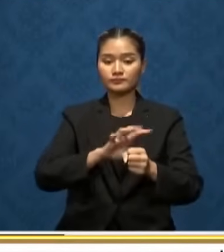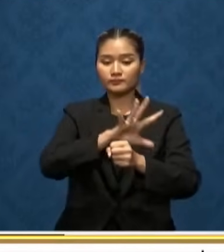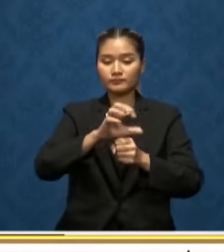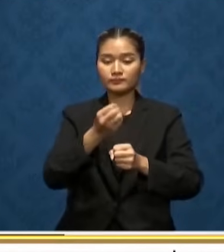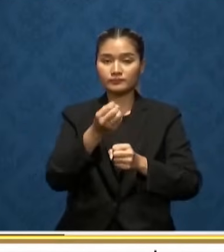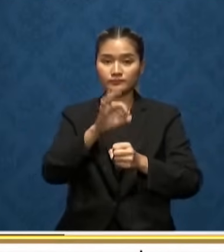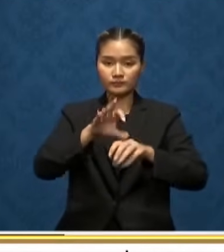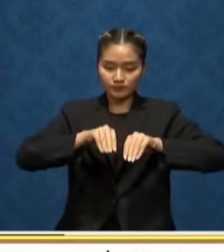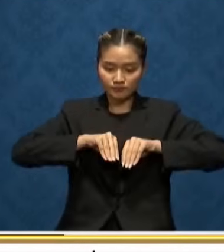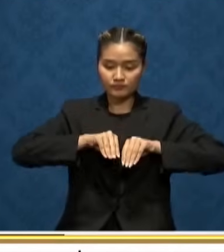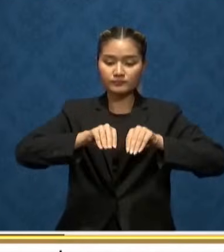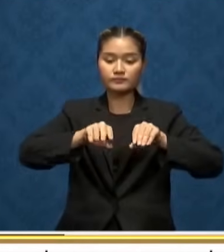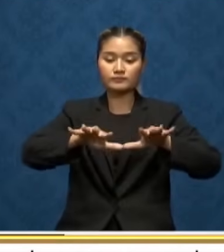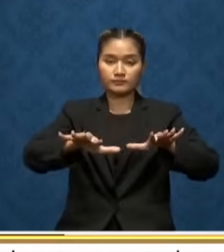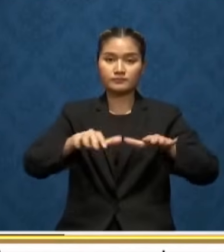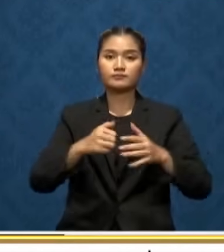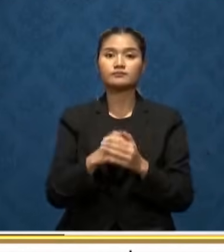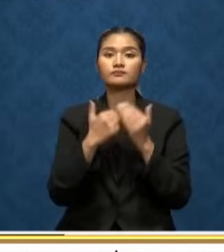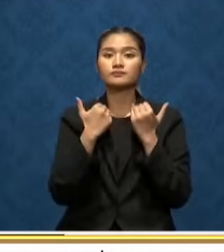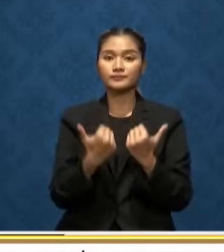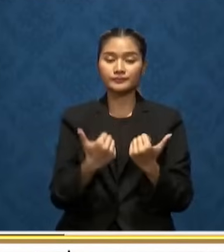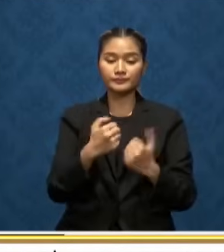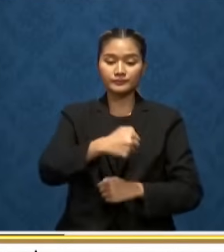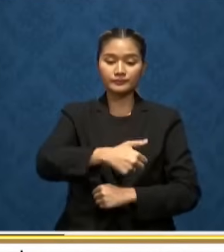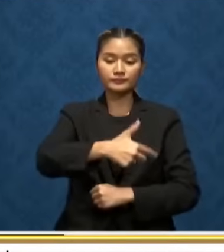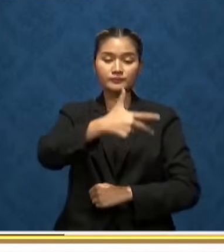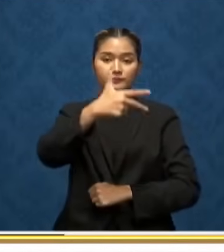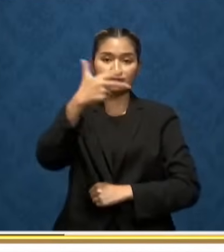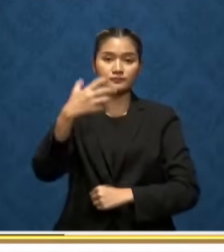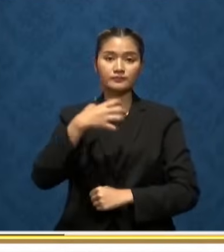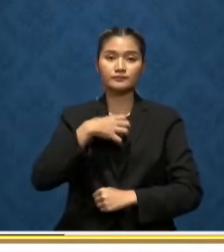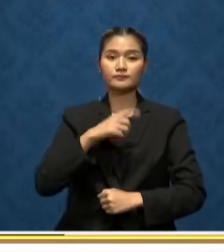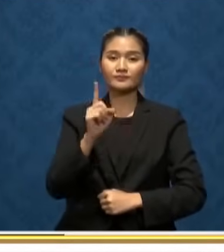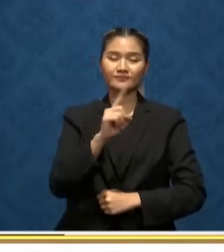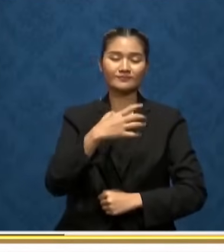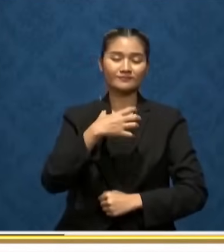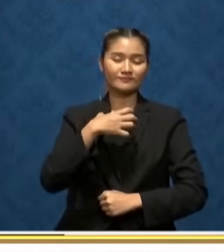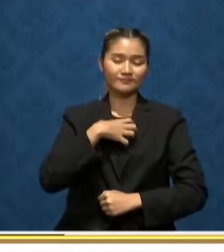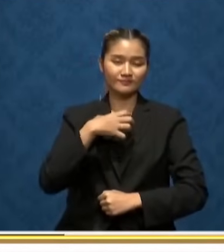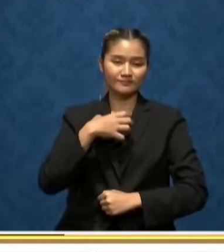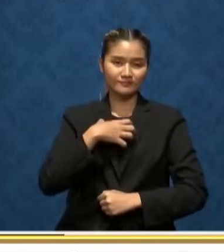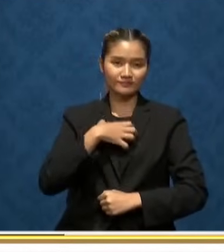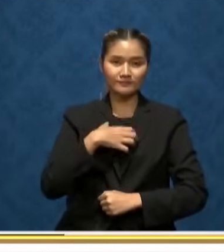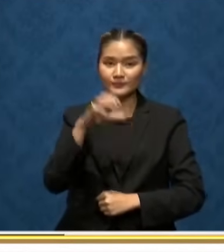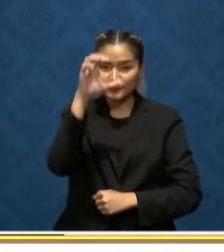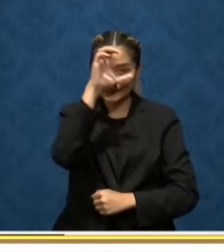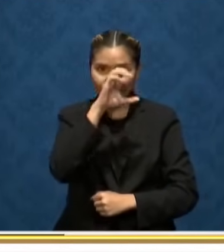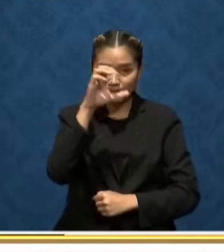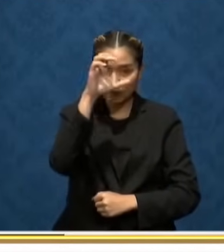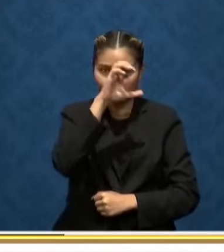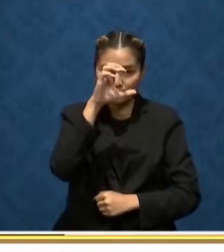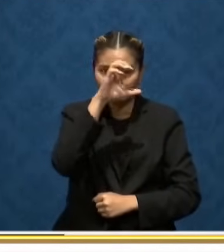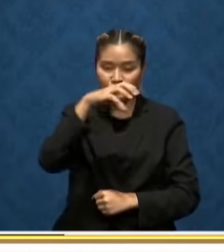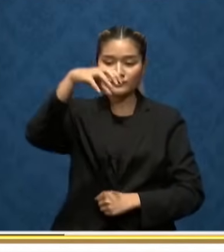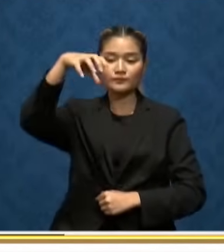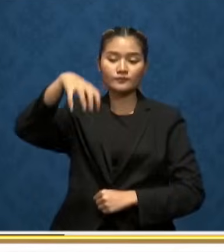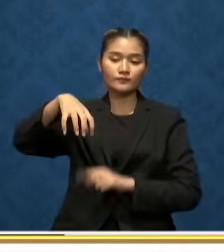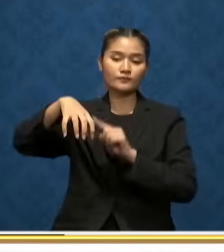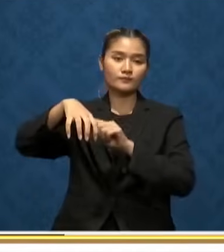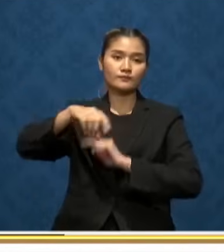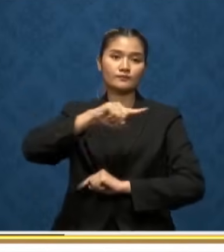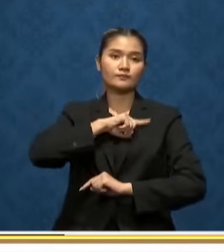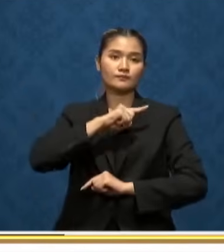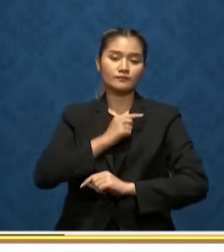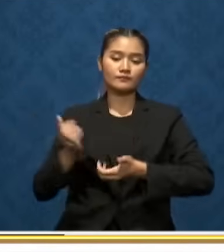และยิ่งกว่านั้นไทยพีบีเอสกำลังคิดว่าเราจะต้องหาพาร์ทเนอร์หาองค์กรที่มาร่วม